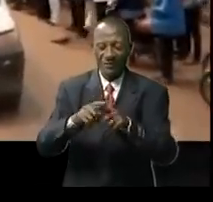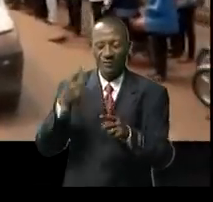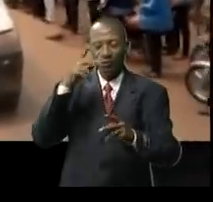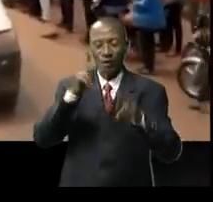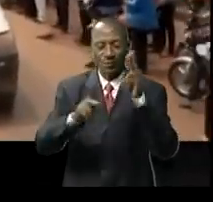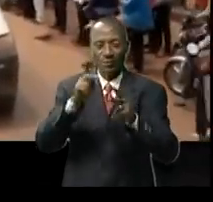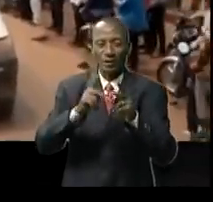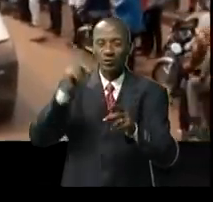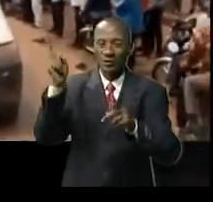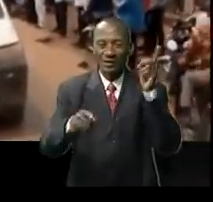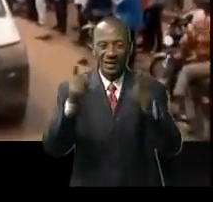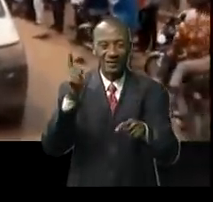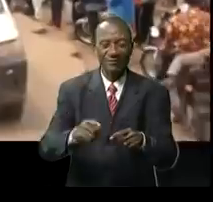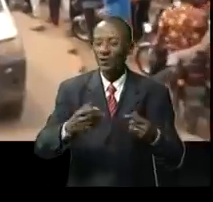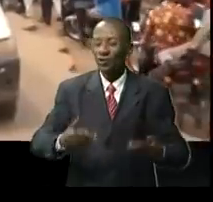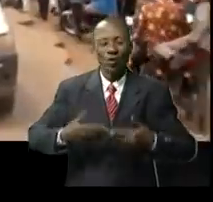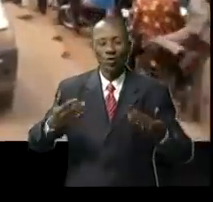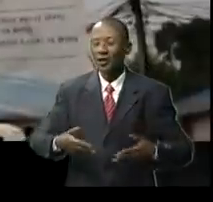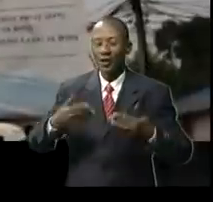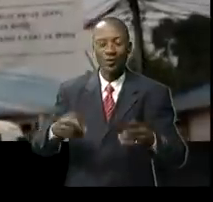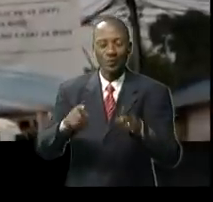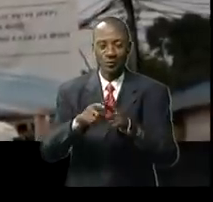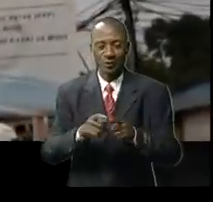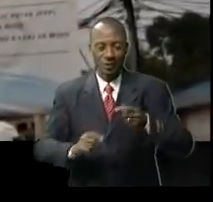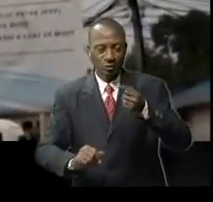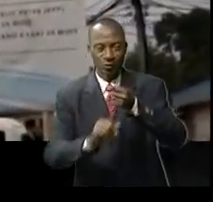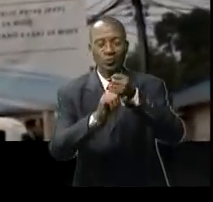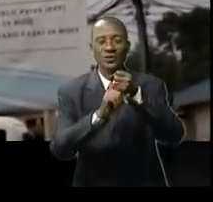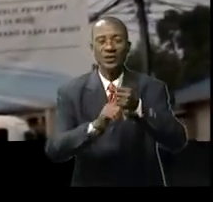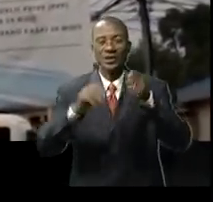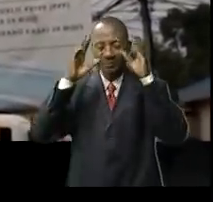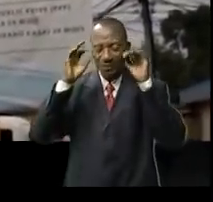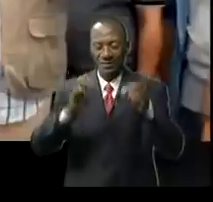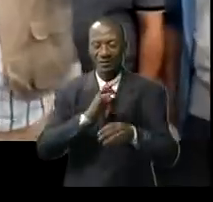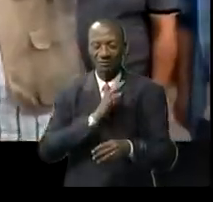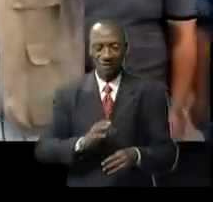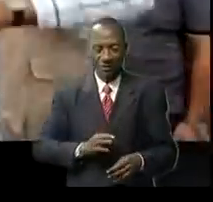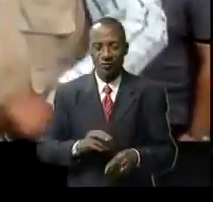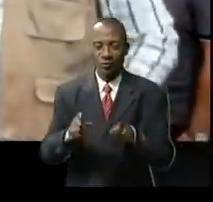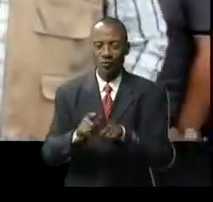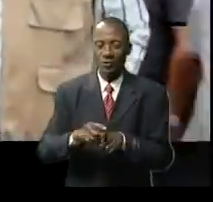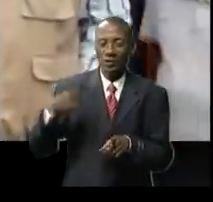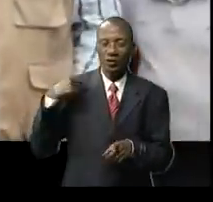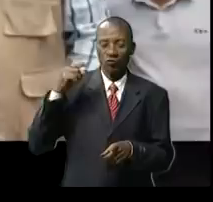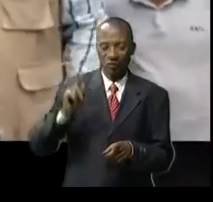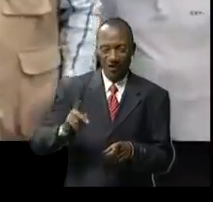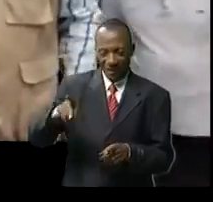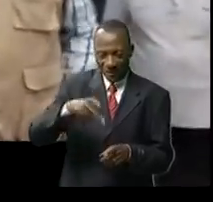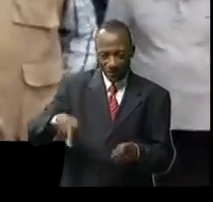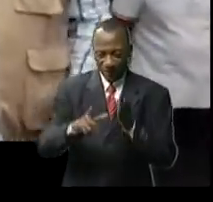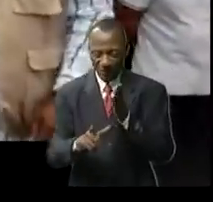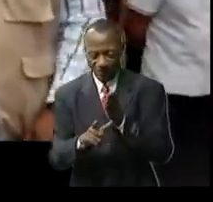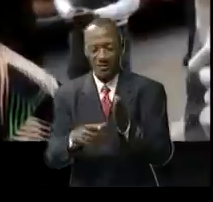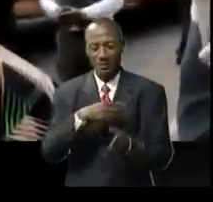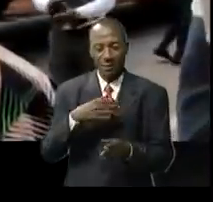de liesse et des mots de soutien au chef de l'État Félix-Antoine Tshisekedi Tshilombo et à la gouverneure de province intérimaire Jeannette Longa